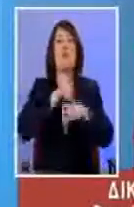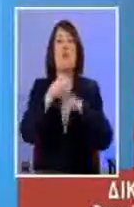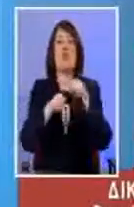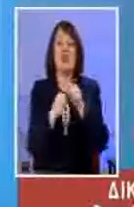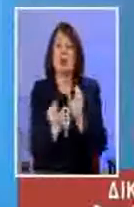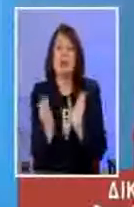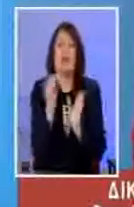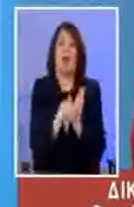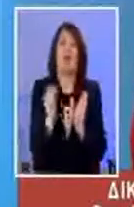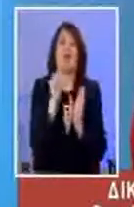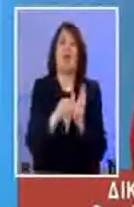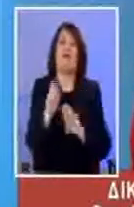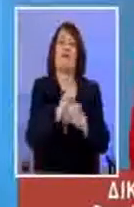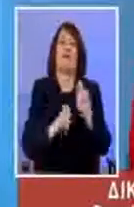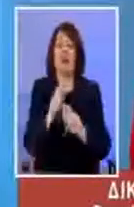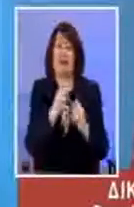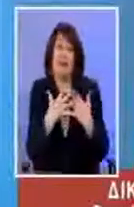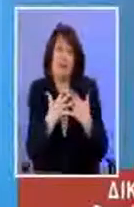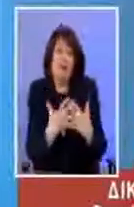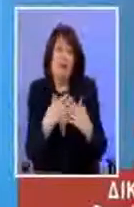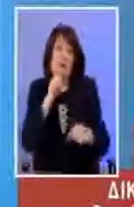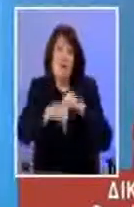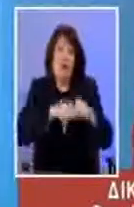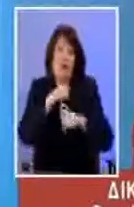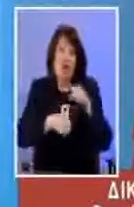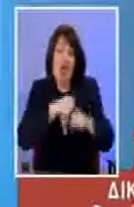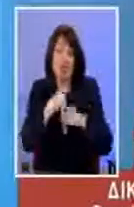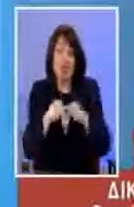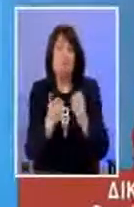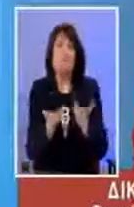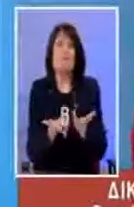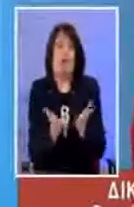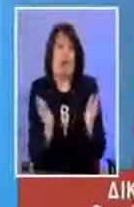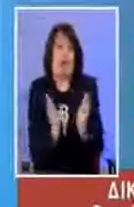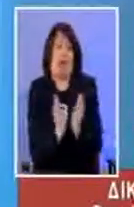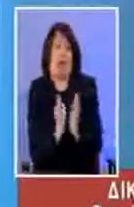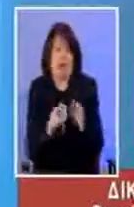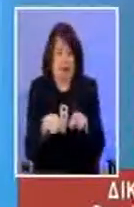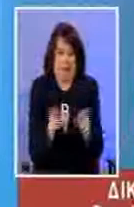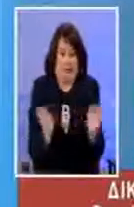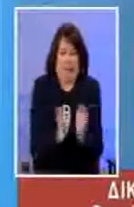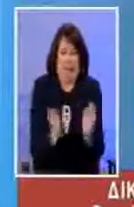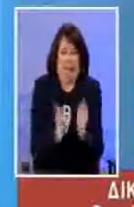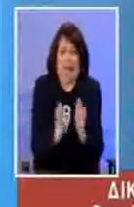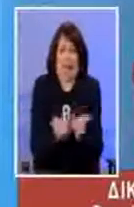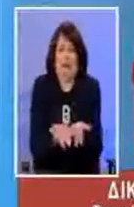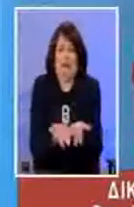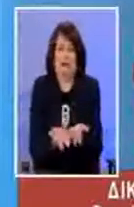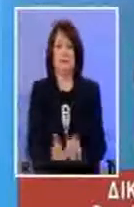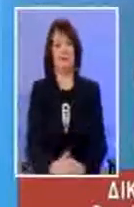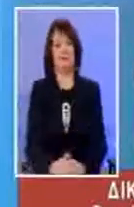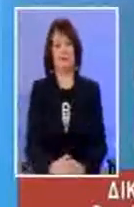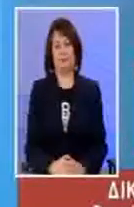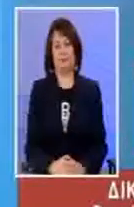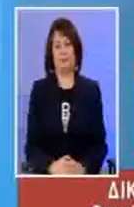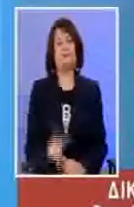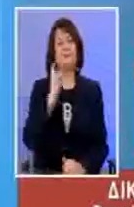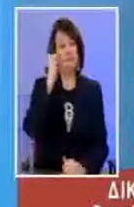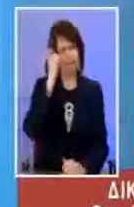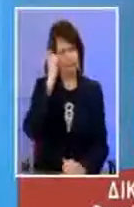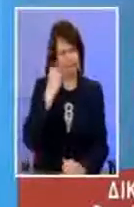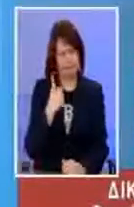και ποδηλατοδρόμους. Και αγαπώ το ποδήλατο, αλλά δυστυχώς τα πράγματα είναι ασφυκτικά. Λοιπόν, πάει λοιπόν ο νους μας σε αυτό